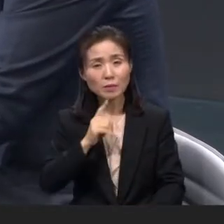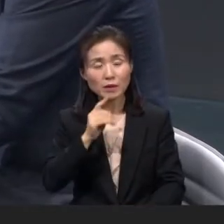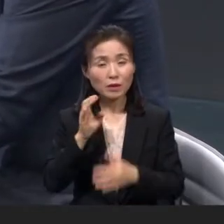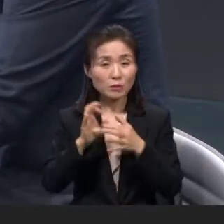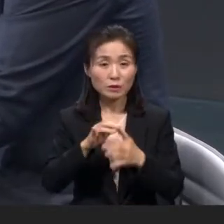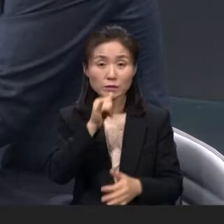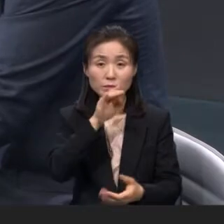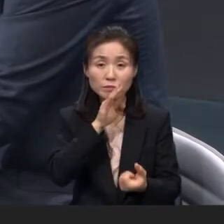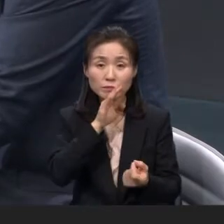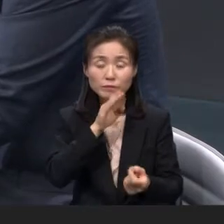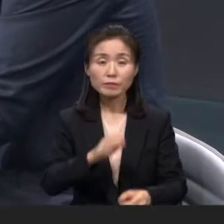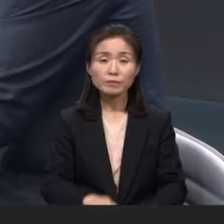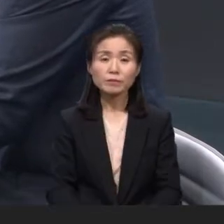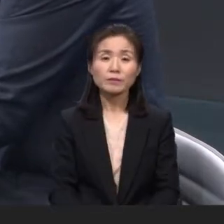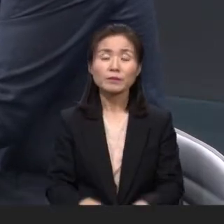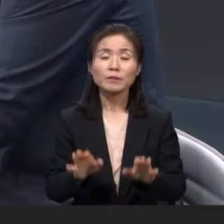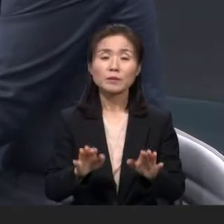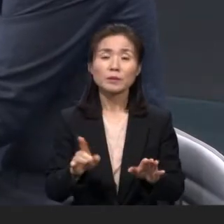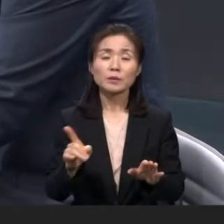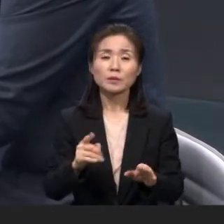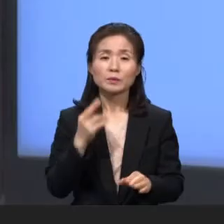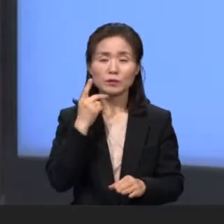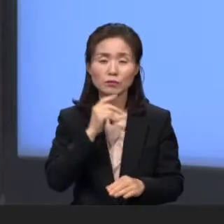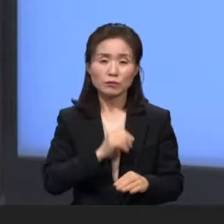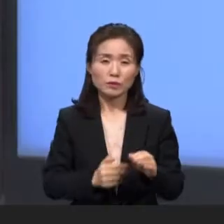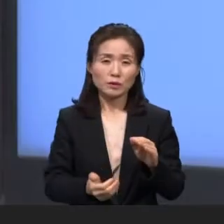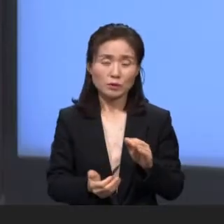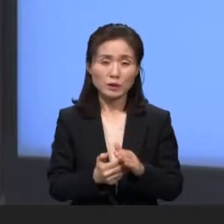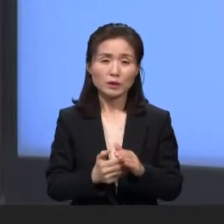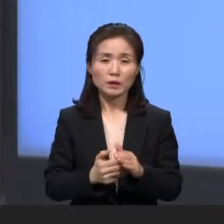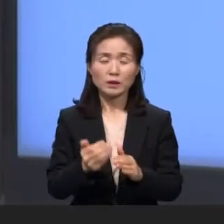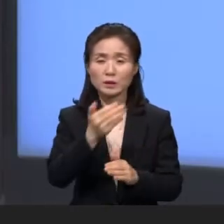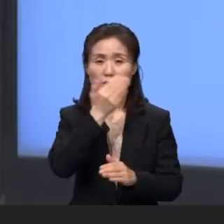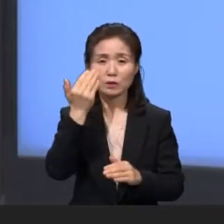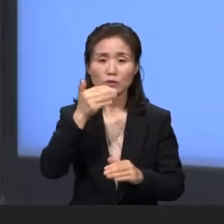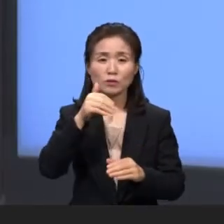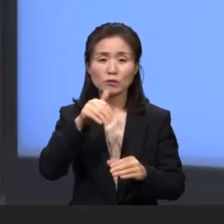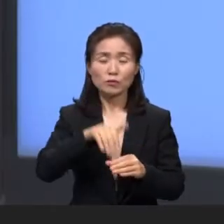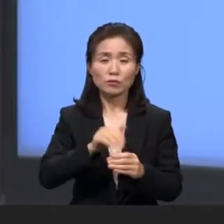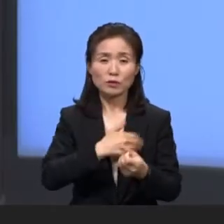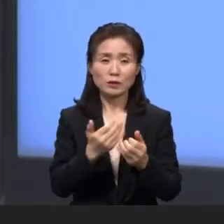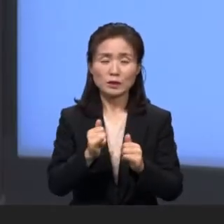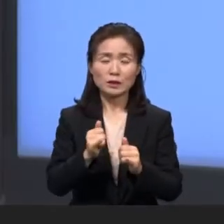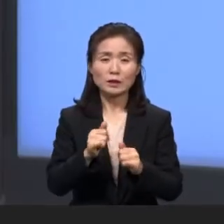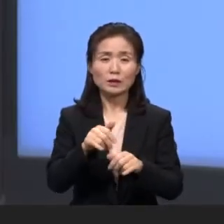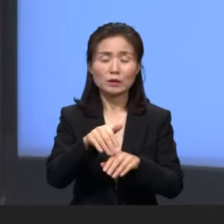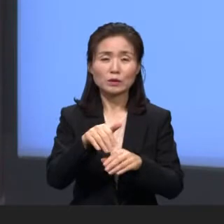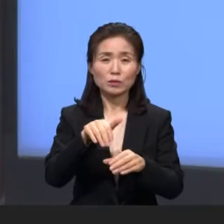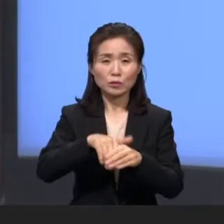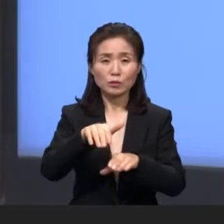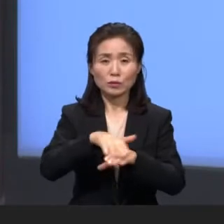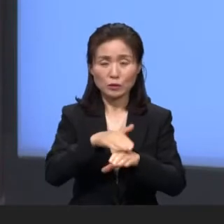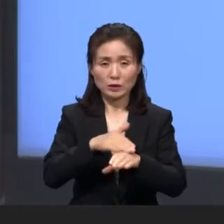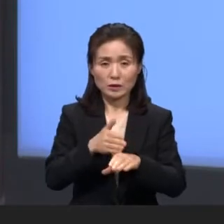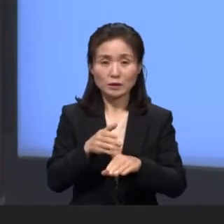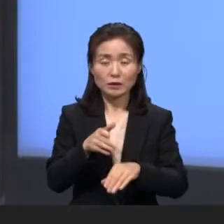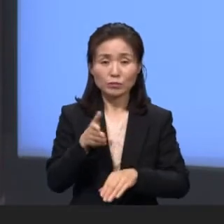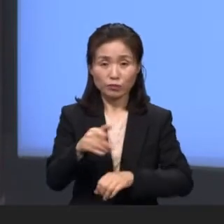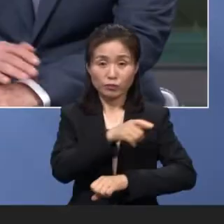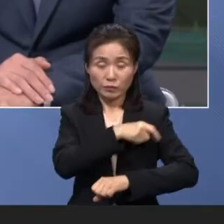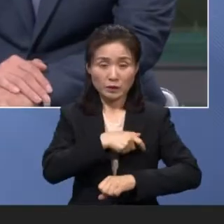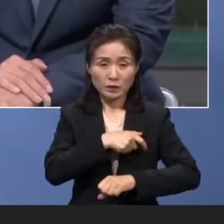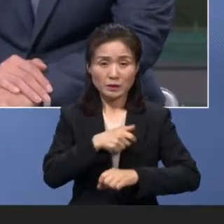있어요 네 그렇습니다 이번에는 미국 최대의 청년 유권자 투표 조직의 전무이사 가 이 지원 규모를 더 늘려야 한다며